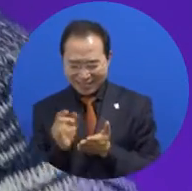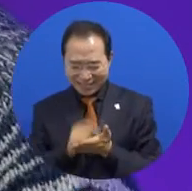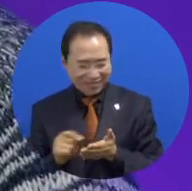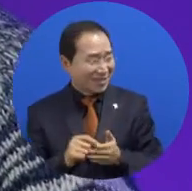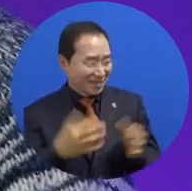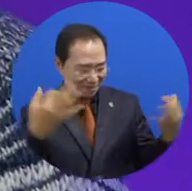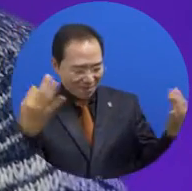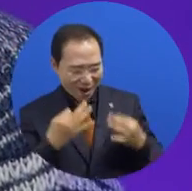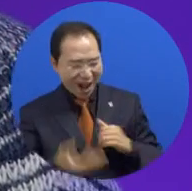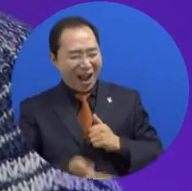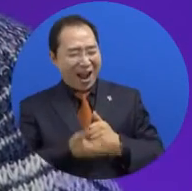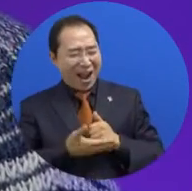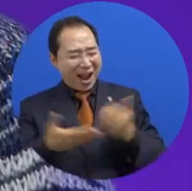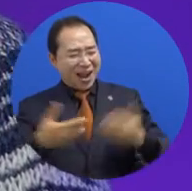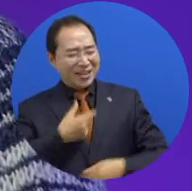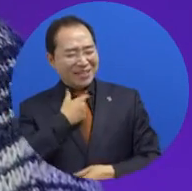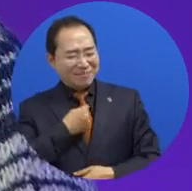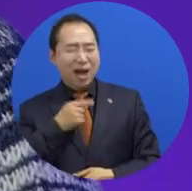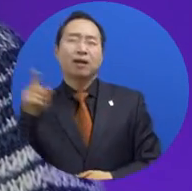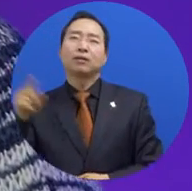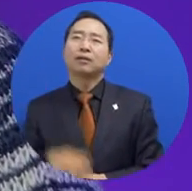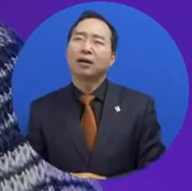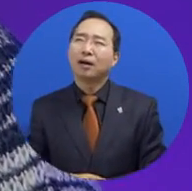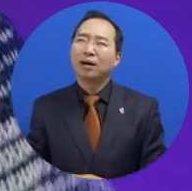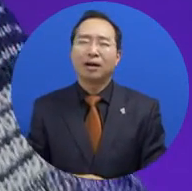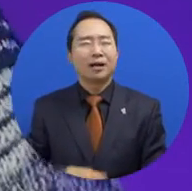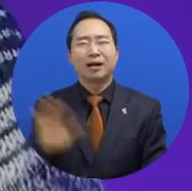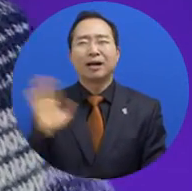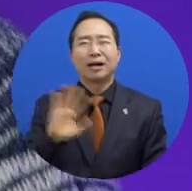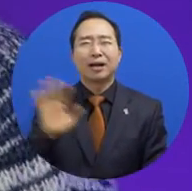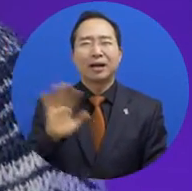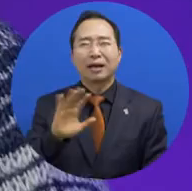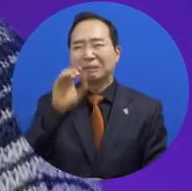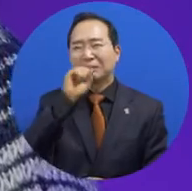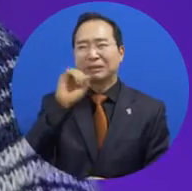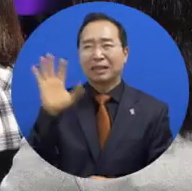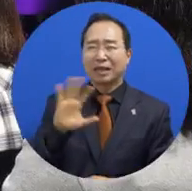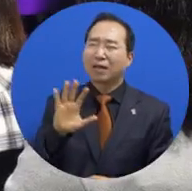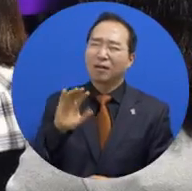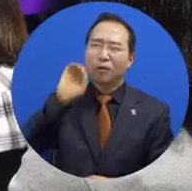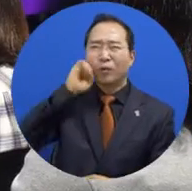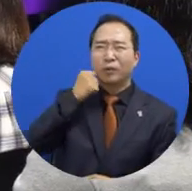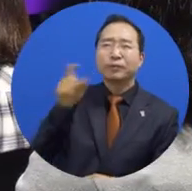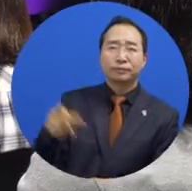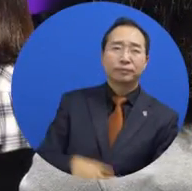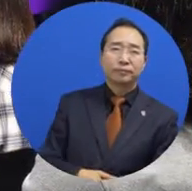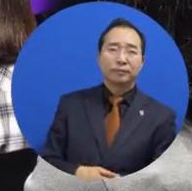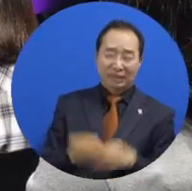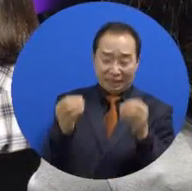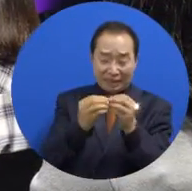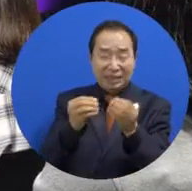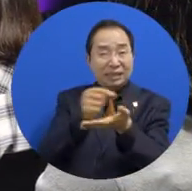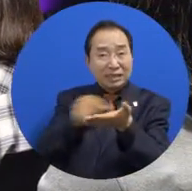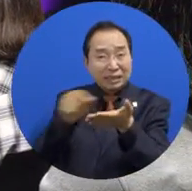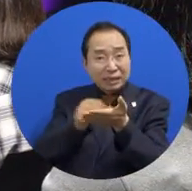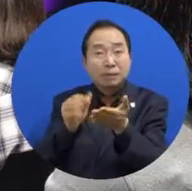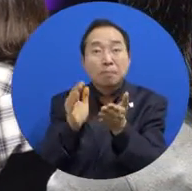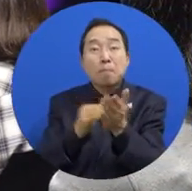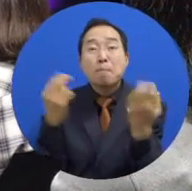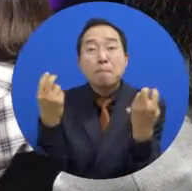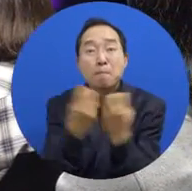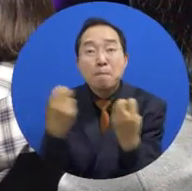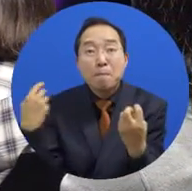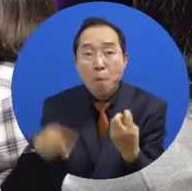썼다고 해주는 걸 원하는 거예요. 그럼 될 리가 없죠. 그러면 너무 힘듭니다. 그래서 글쓰기의 비결의